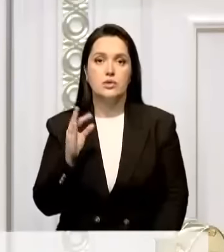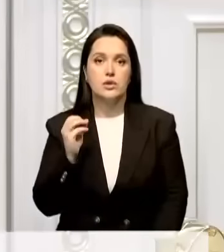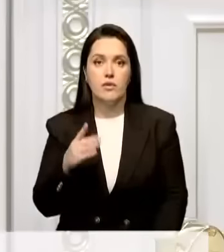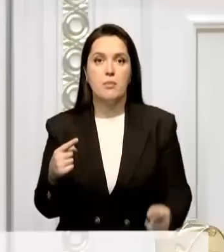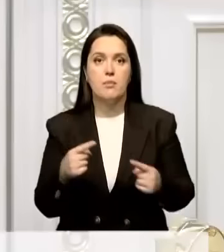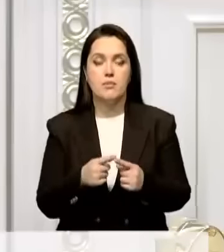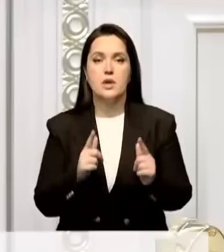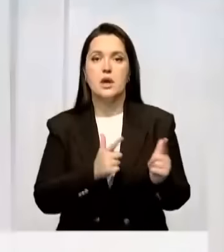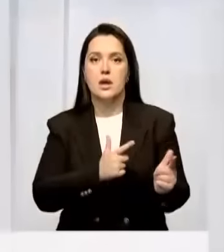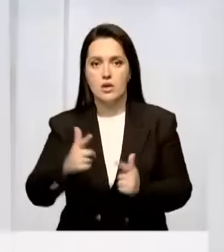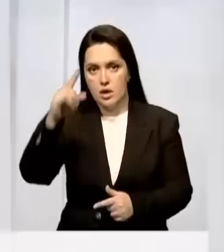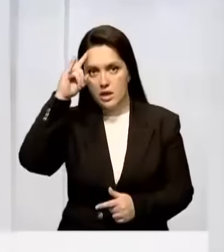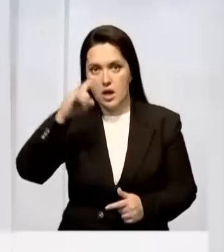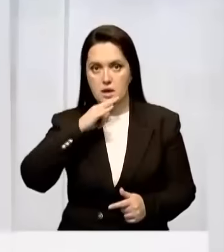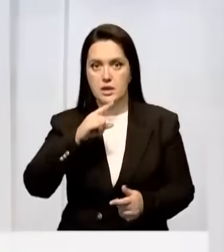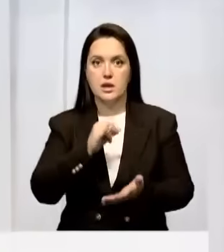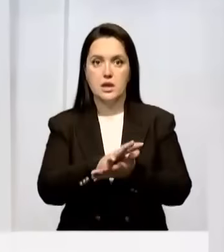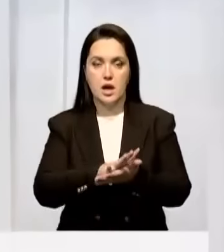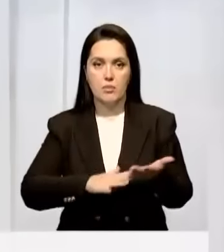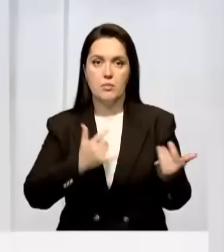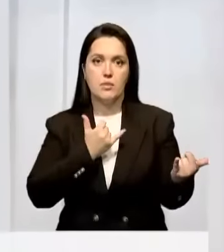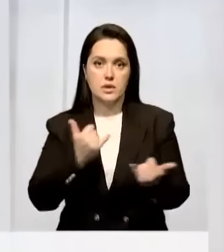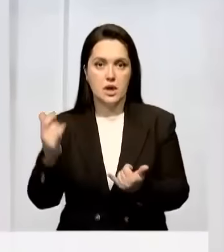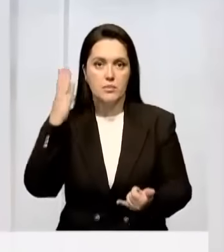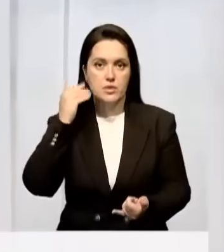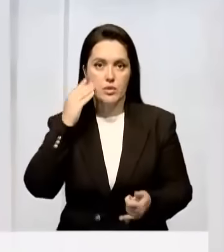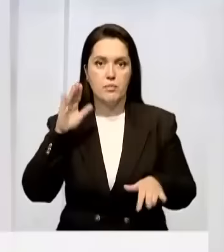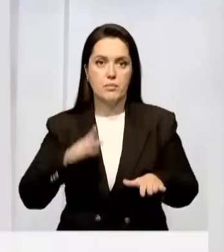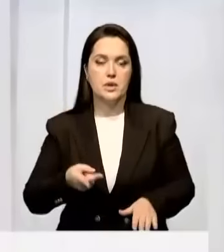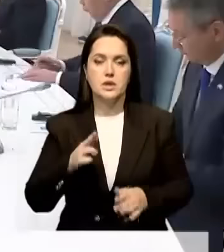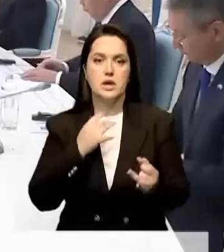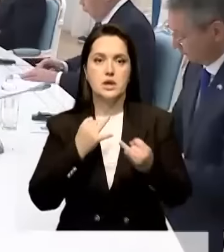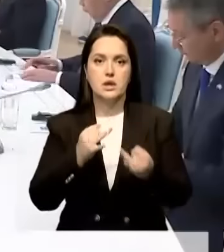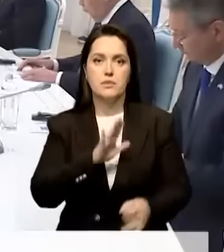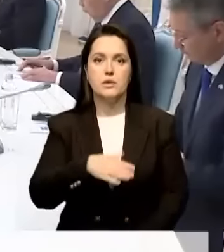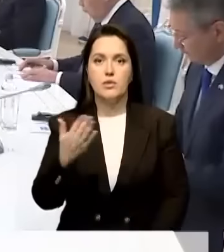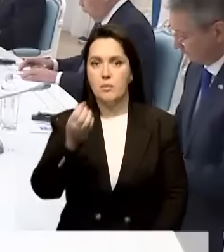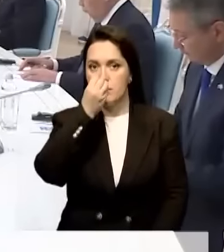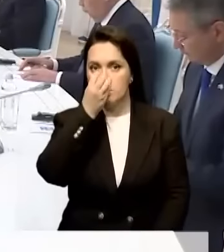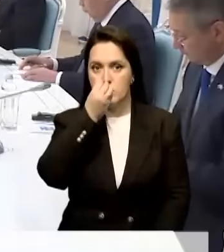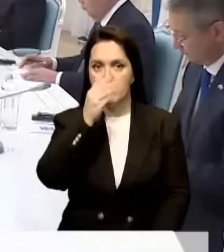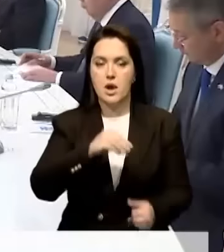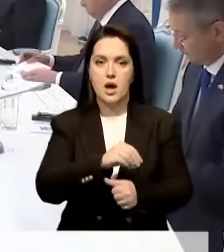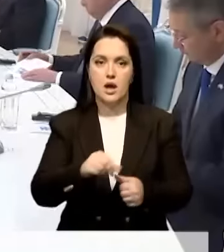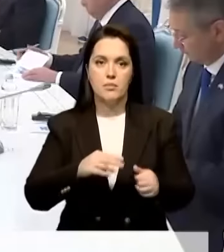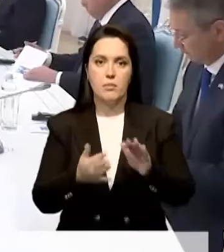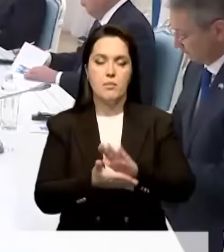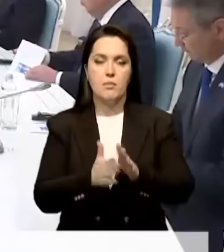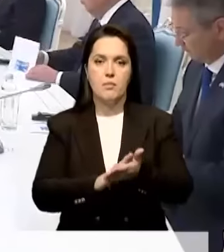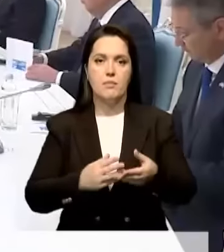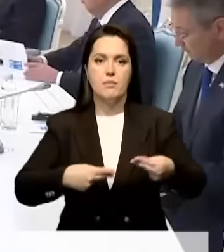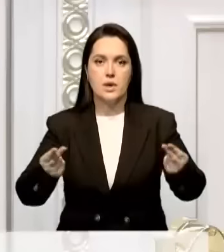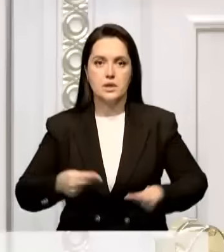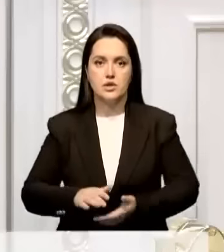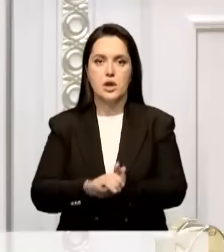подтвердил готовность казахстанской стороны и далее предоставлять алматинскую площадку для переговоров между Азербайджаном и